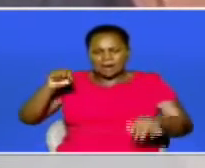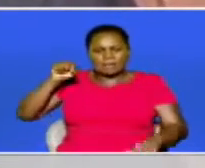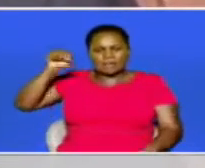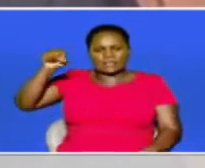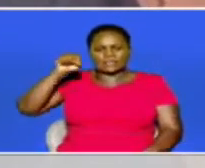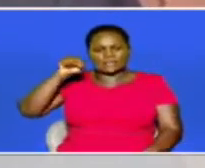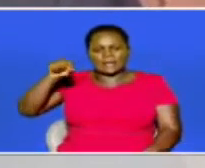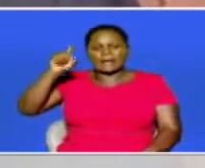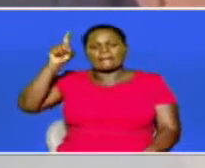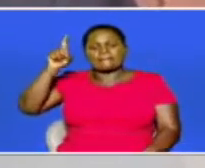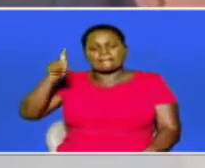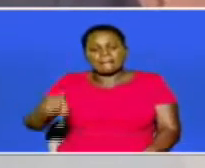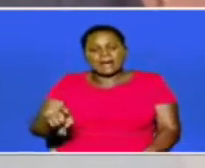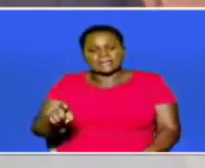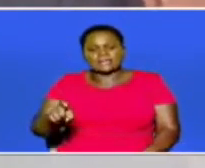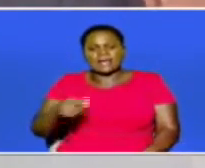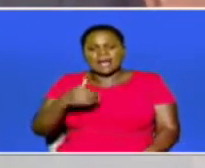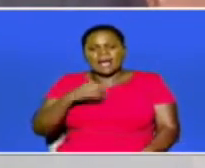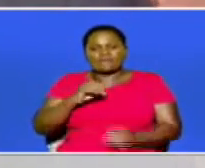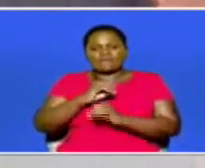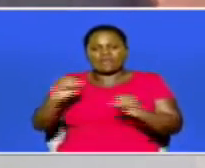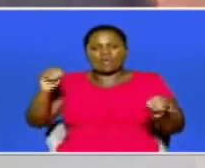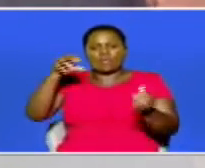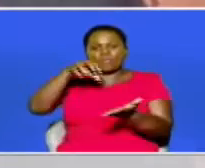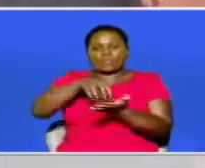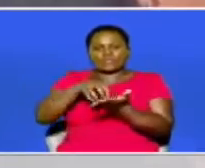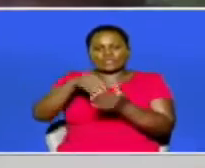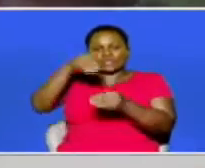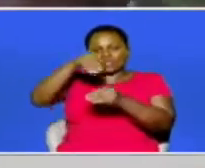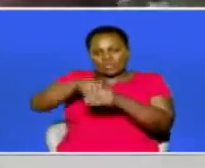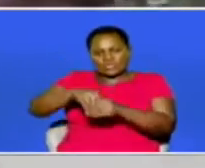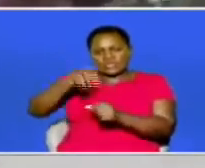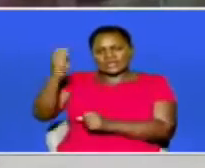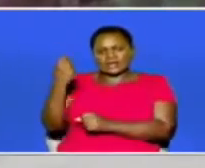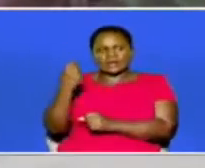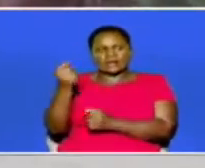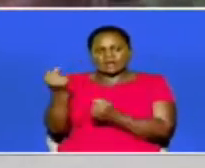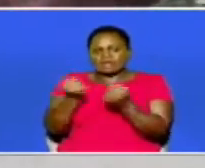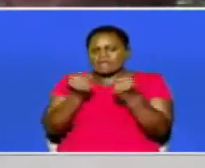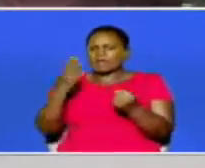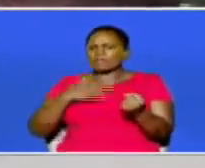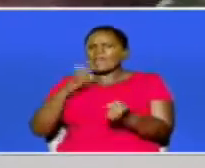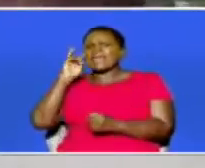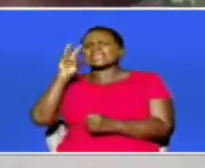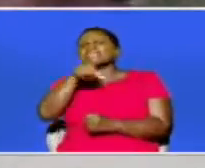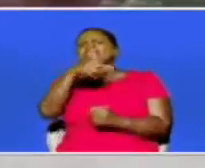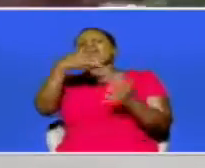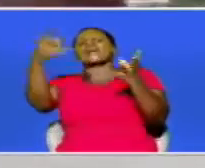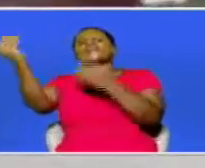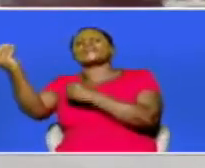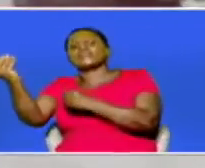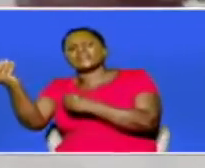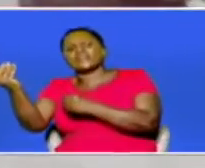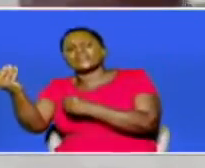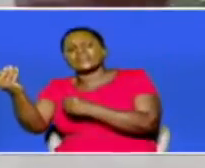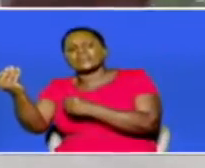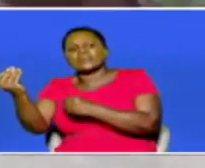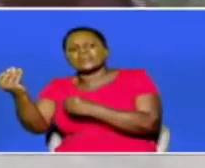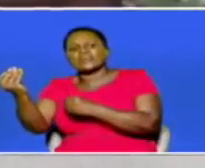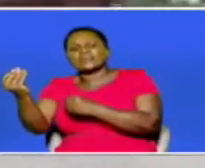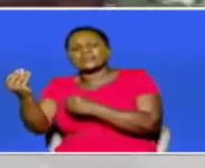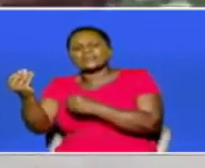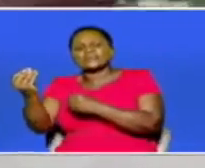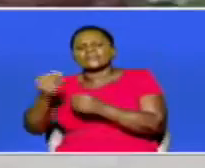politics must have no place in Kenya. Hata gari yangu naona inatoroka yeye bure.